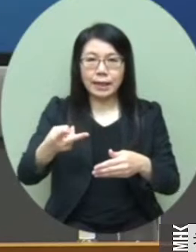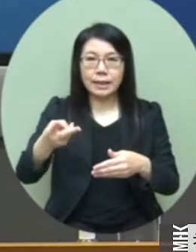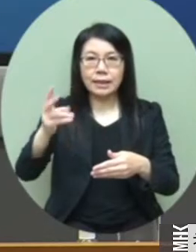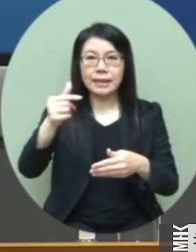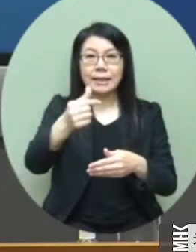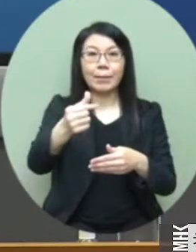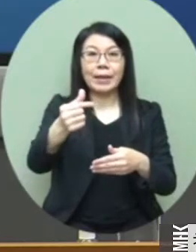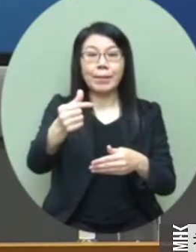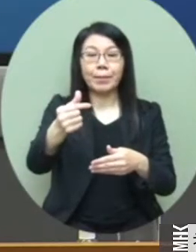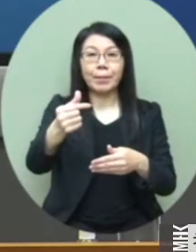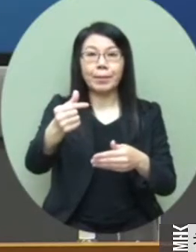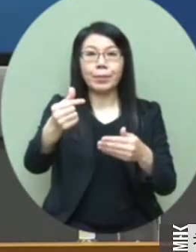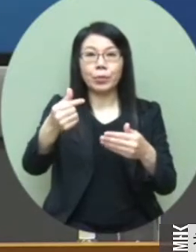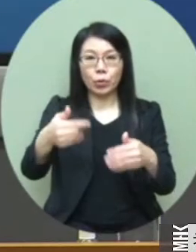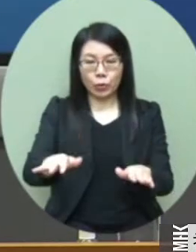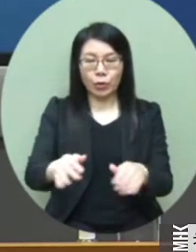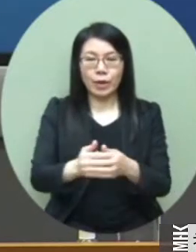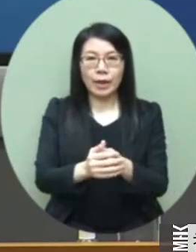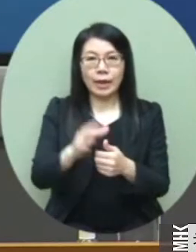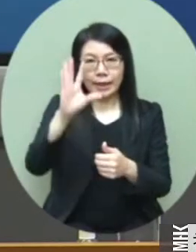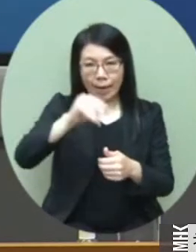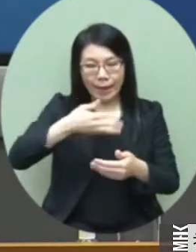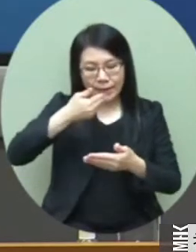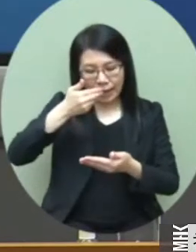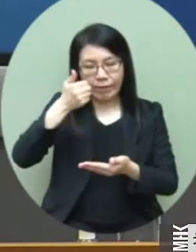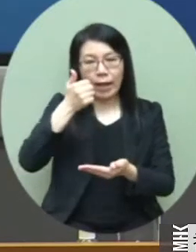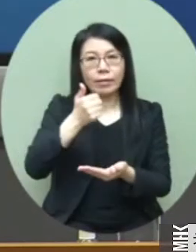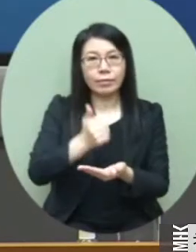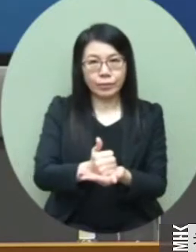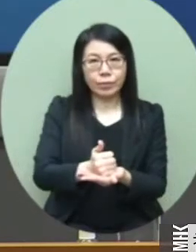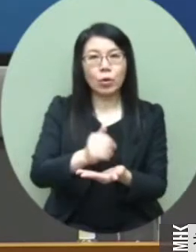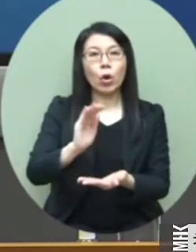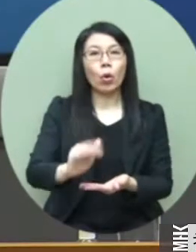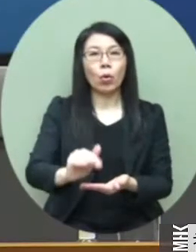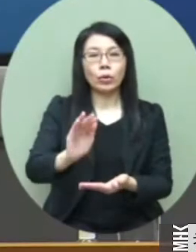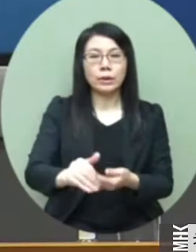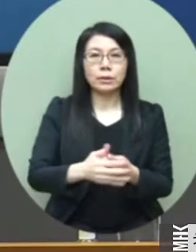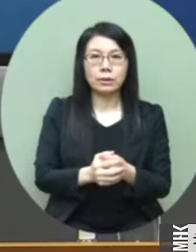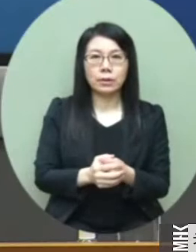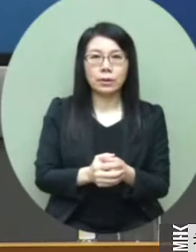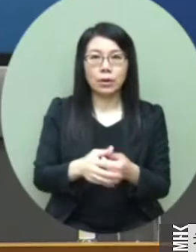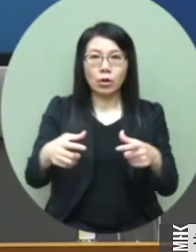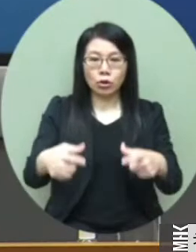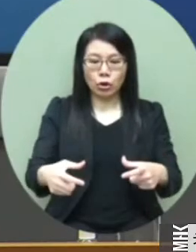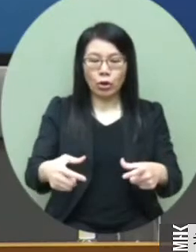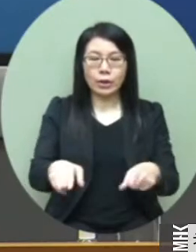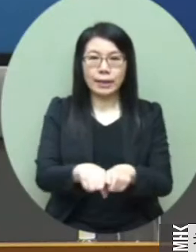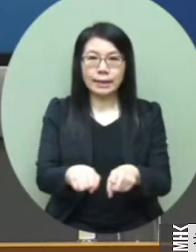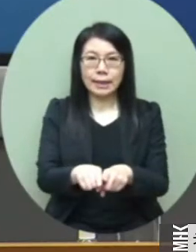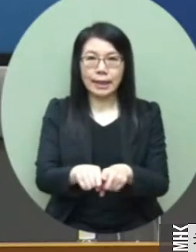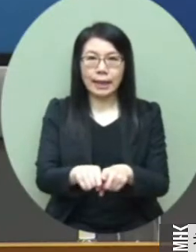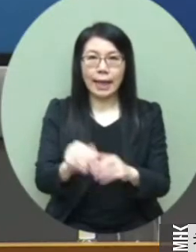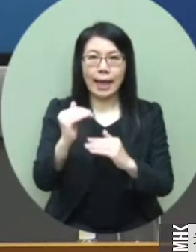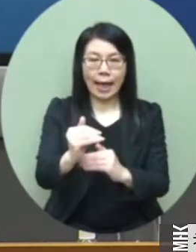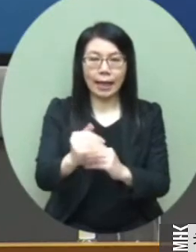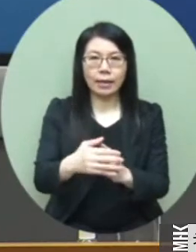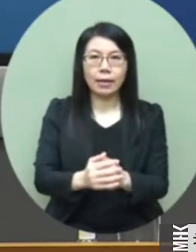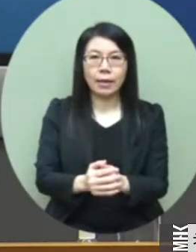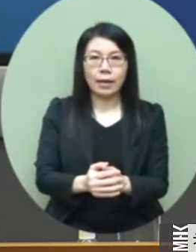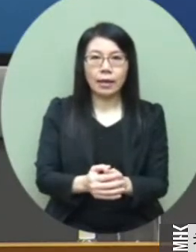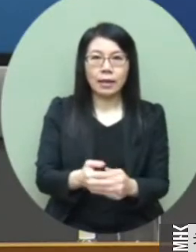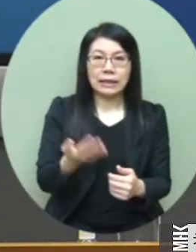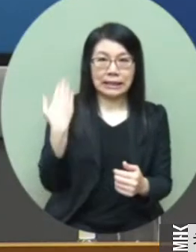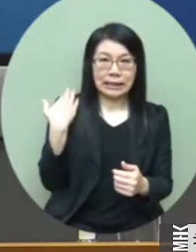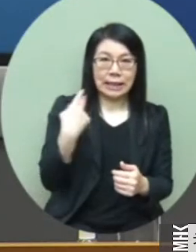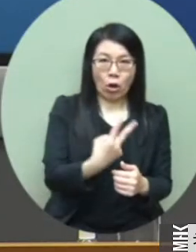上10時，亦都係恢復咧係晚市堂食。第二咧係同桌嘅顧客數目上限咧會由